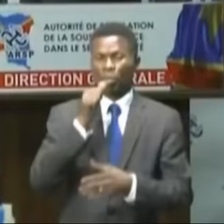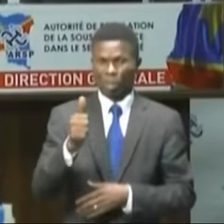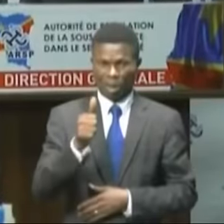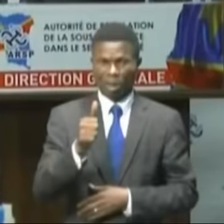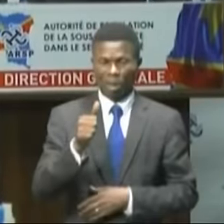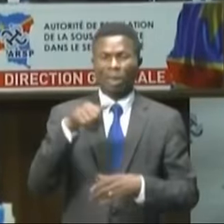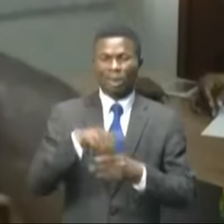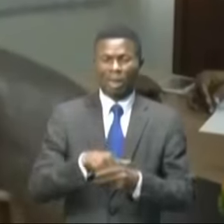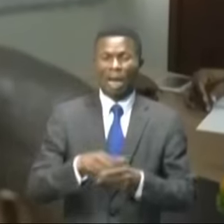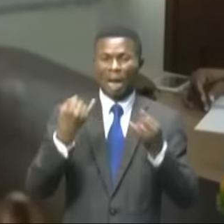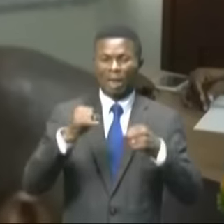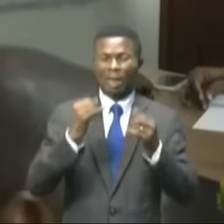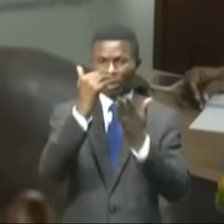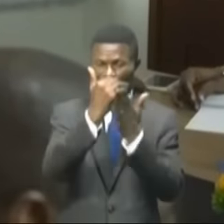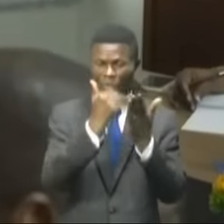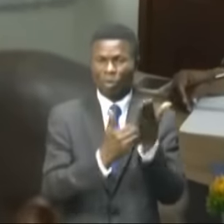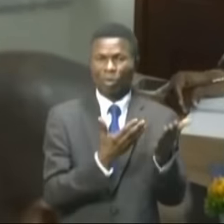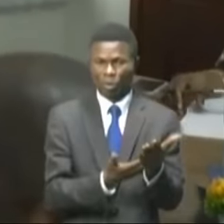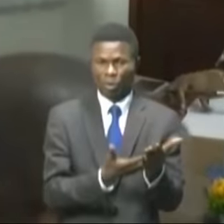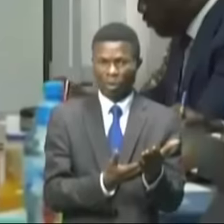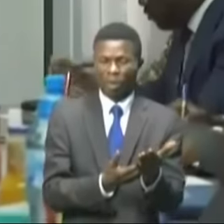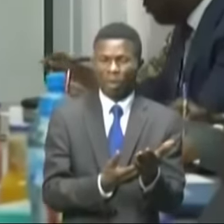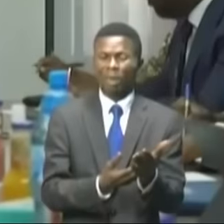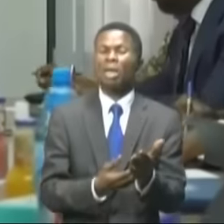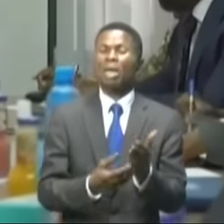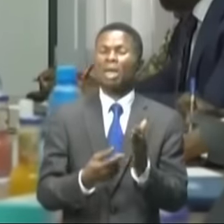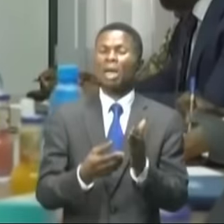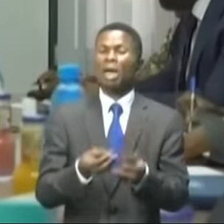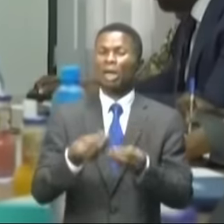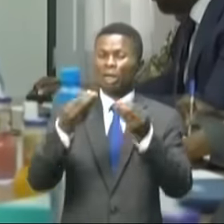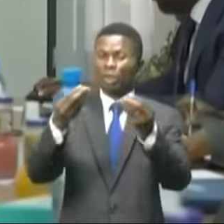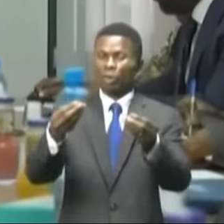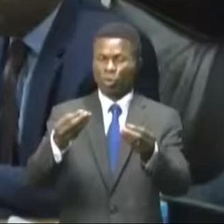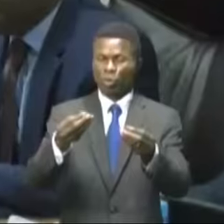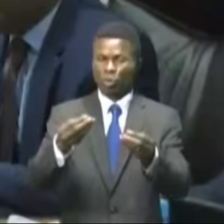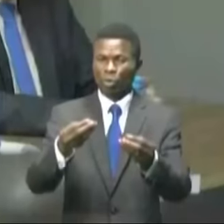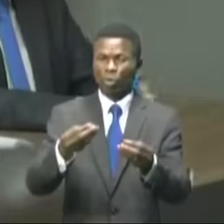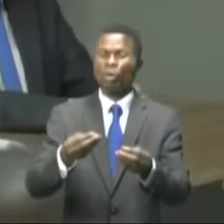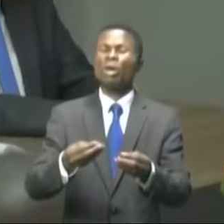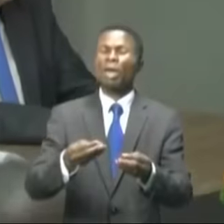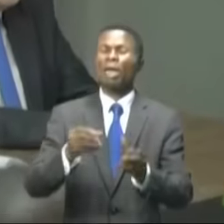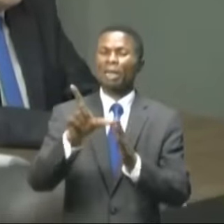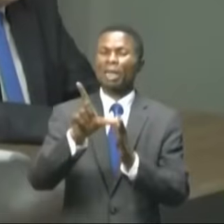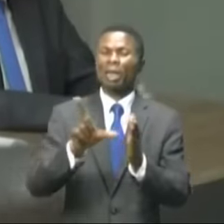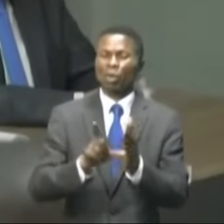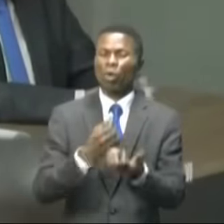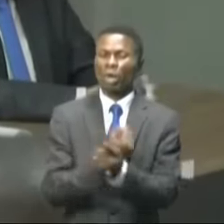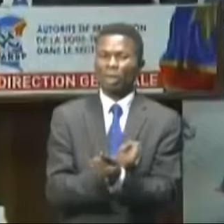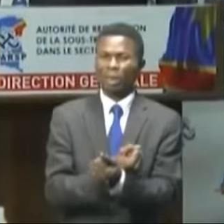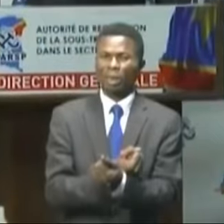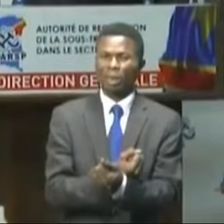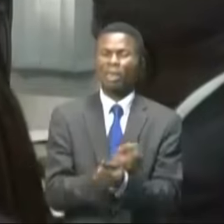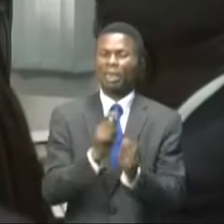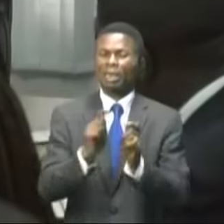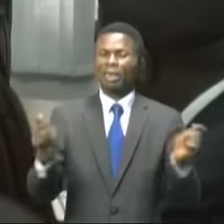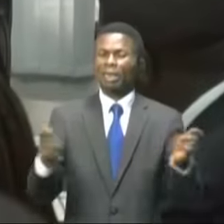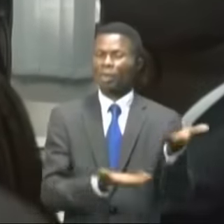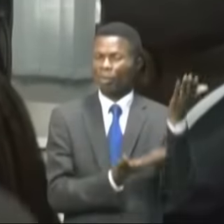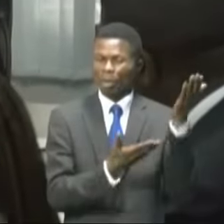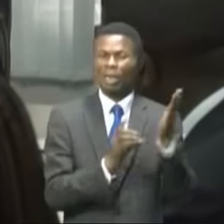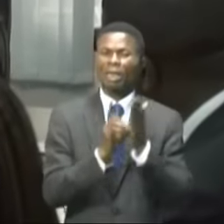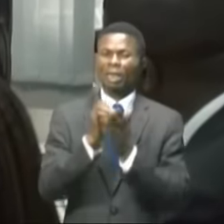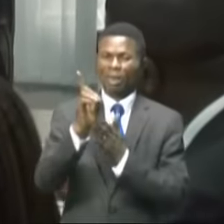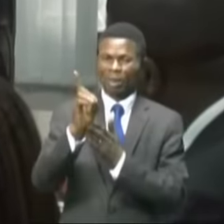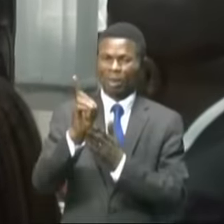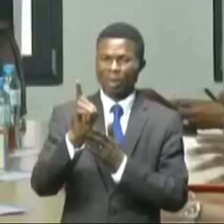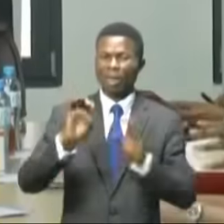notre base de données. Nous allons les disponibiliser à Huawei et Difform. Mais il est très important de développer